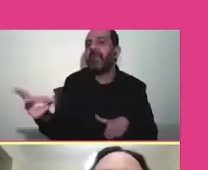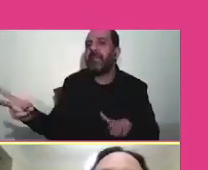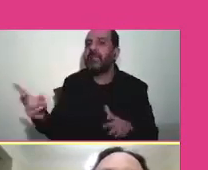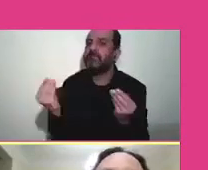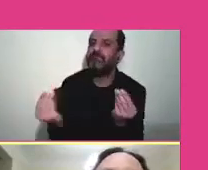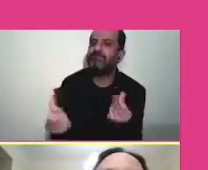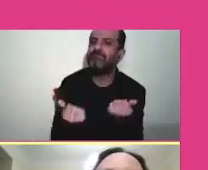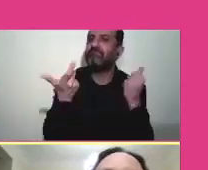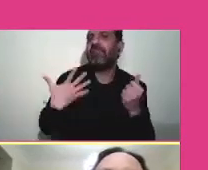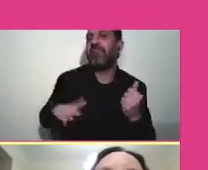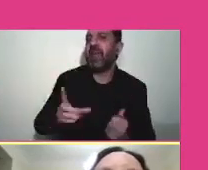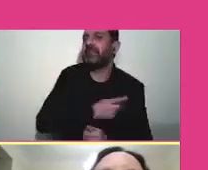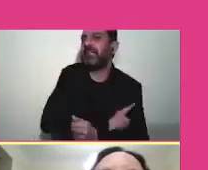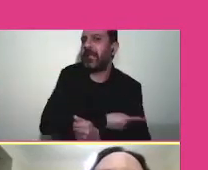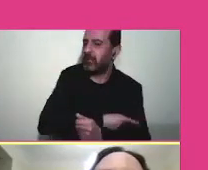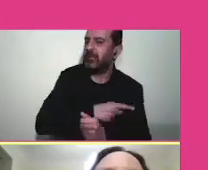μαθητριών.